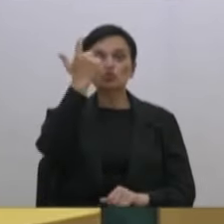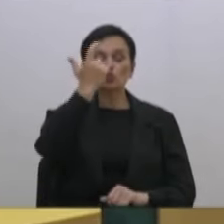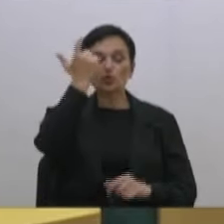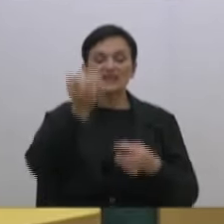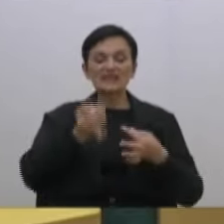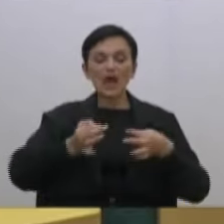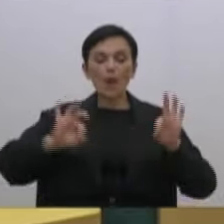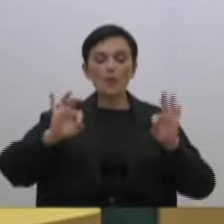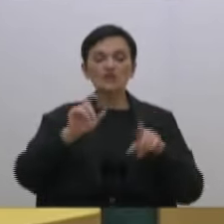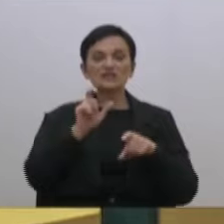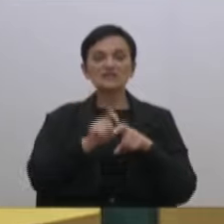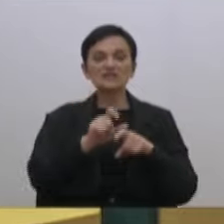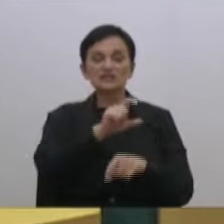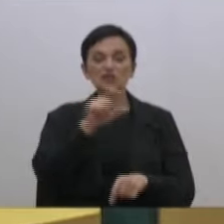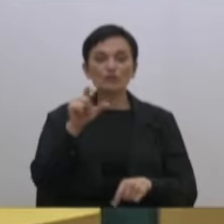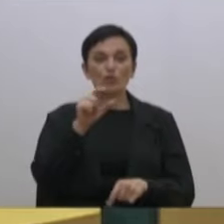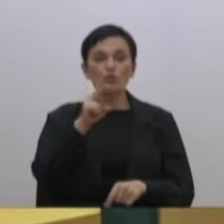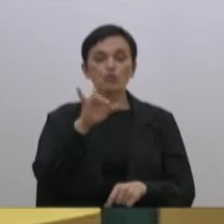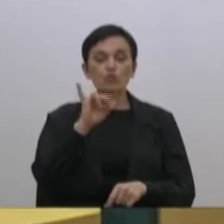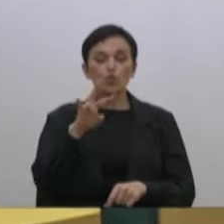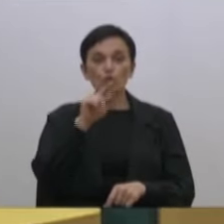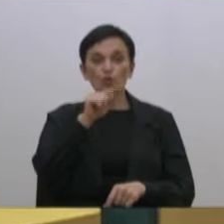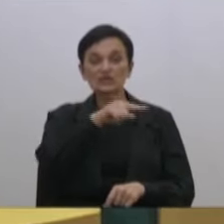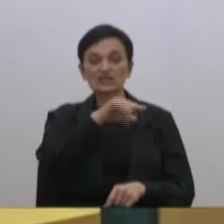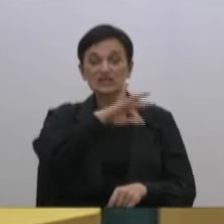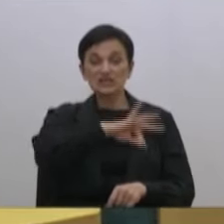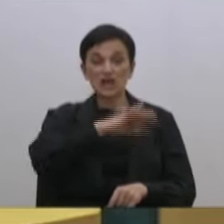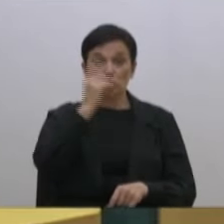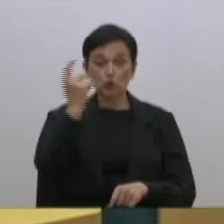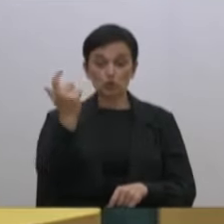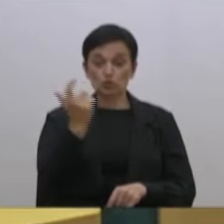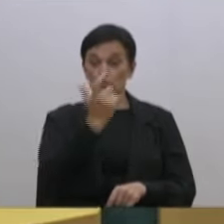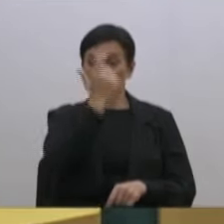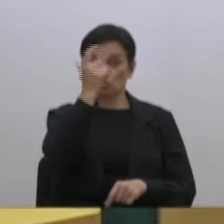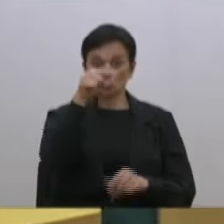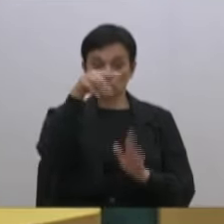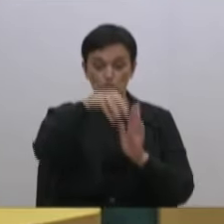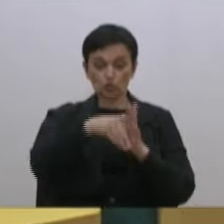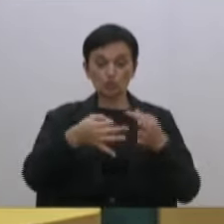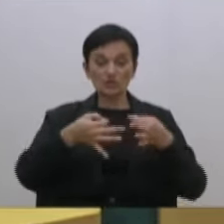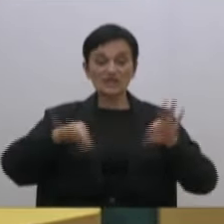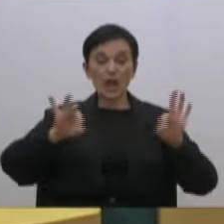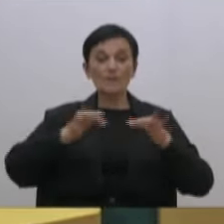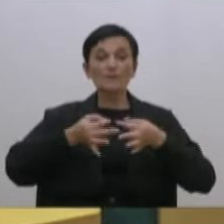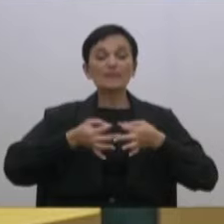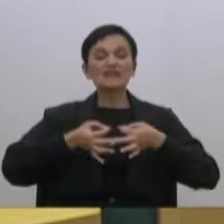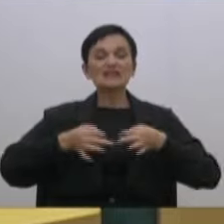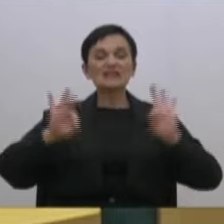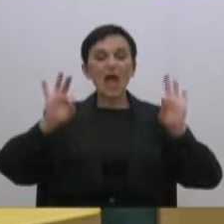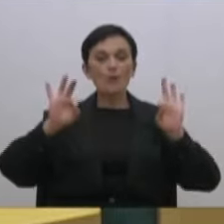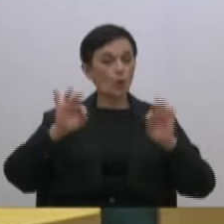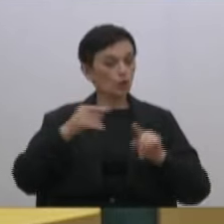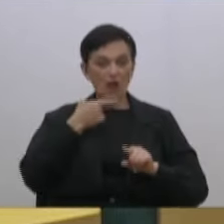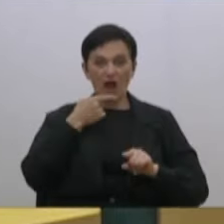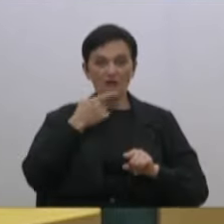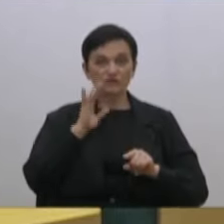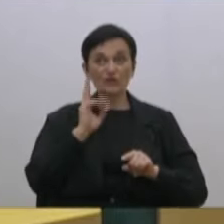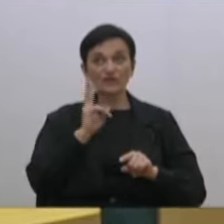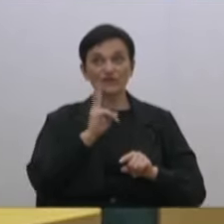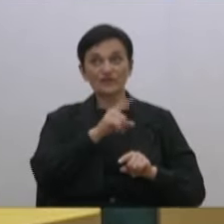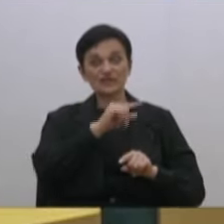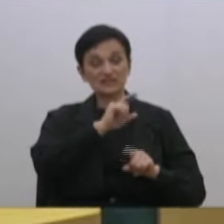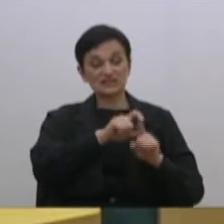ყოფილა სიტყვა, რომელსაც პუტინი იყენებს და ამ სუვერენულ დემოკრატიაში არის მეორე ნაწილის დემოკრატია, ანუ დემოკრატია აღარ ვთქვათ, იმიტომ რომ ვიღაცა